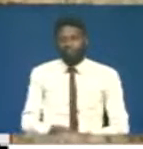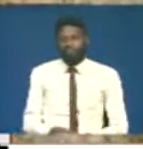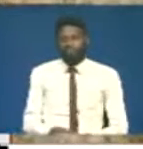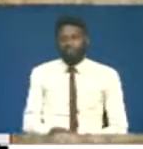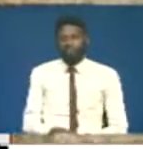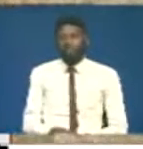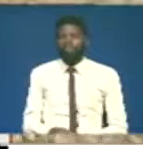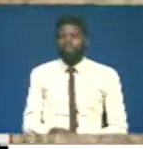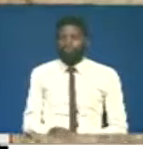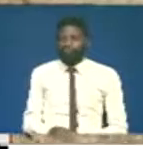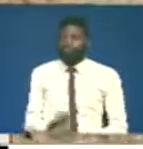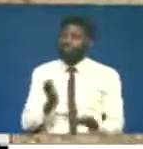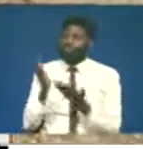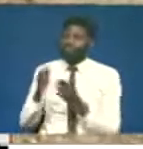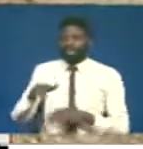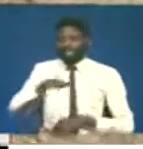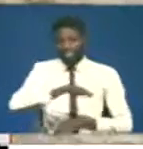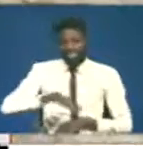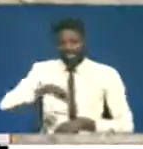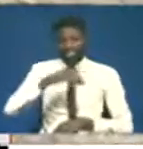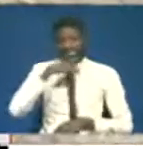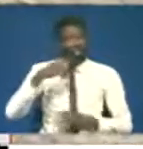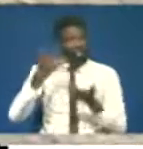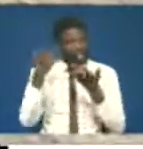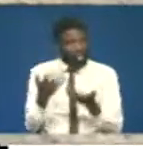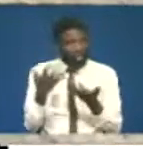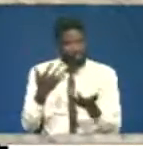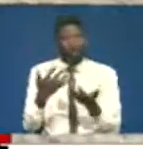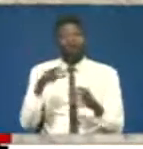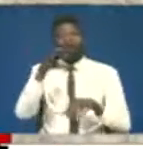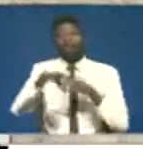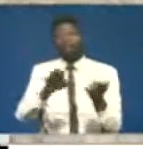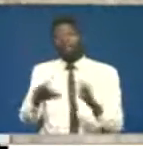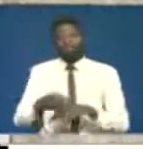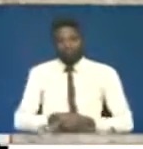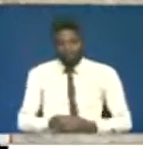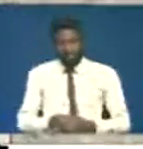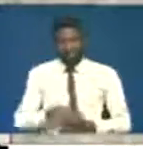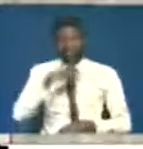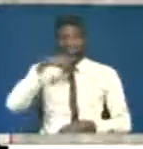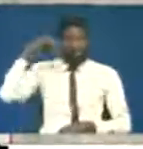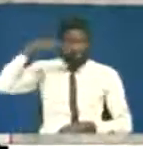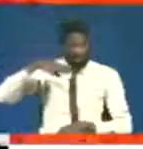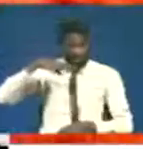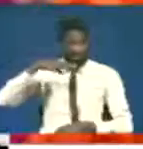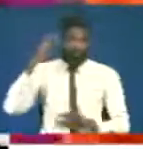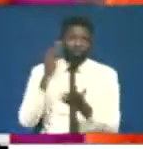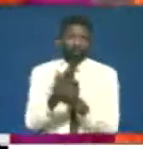Ni ardhi kavu iliyojaa mizoga ya mifugo. Athari za ukame zinashuhudiwa katika kaunti ya